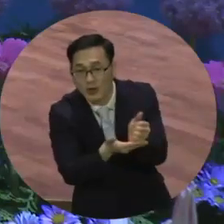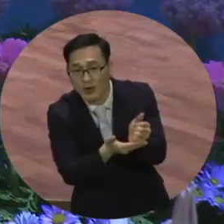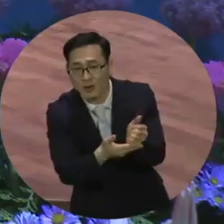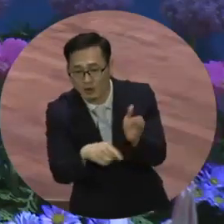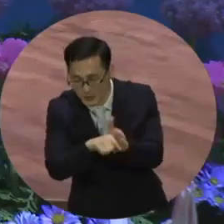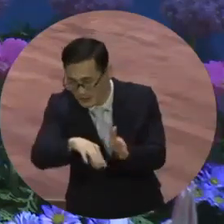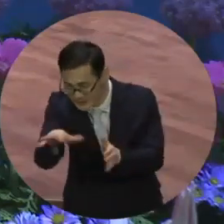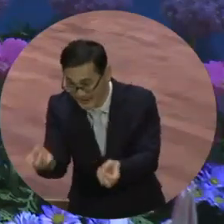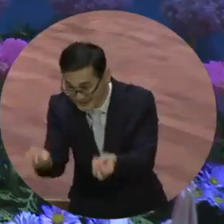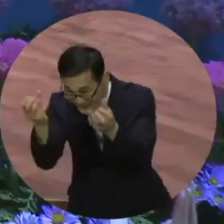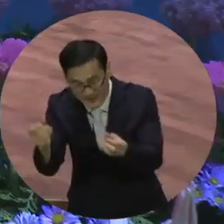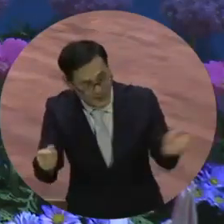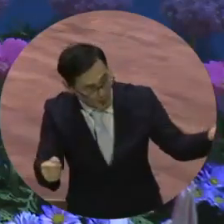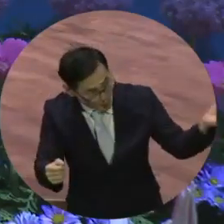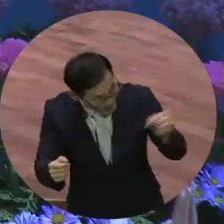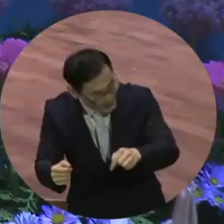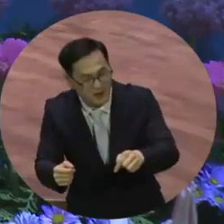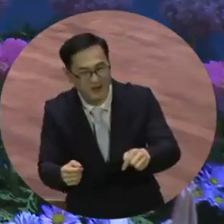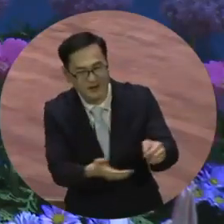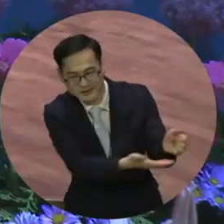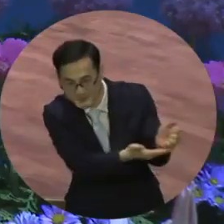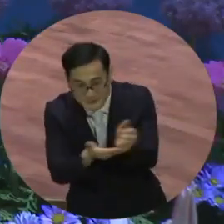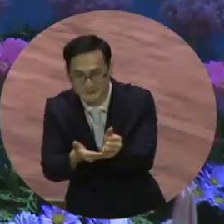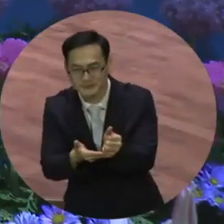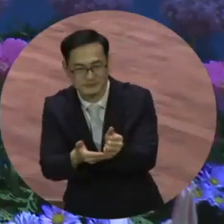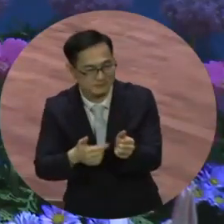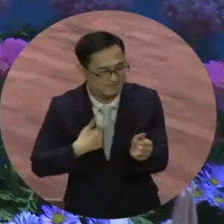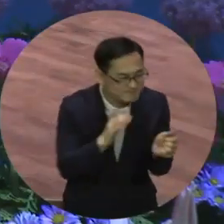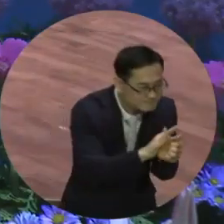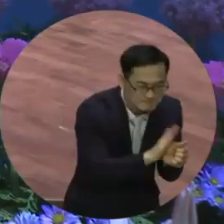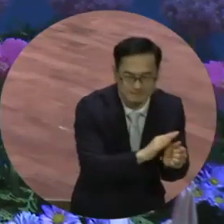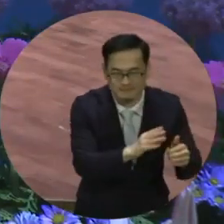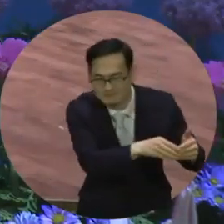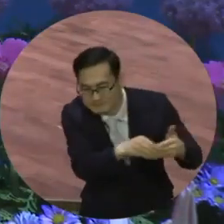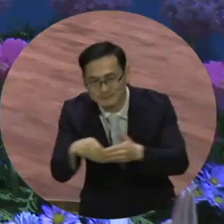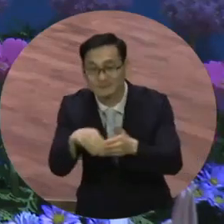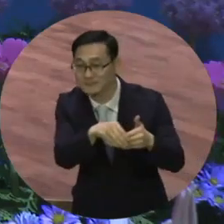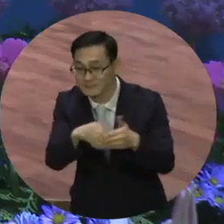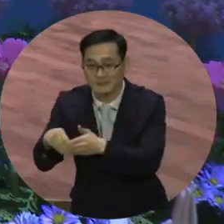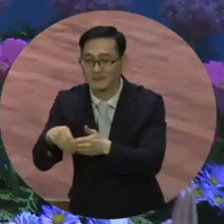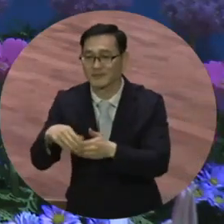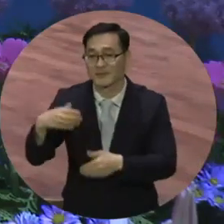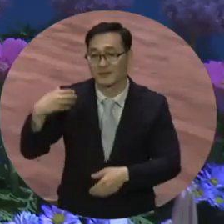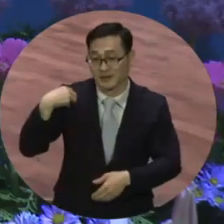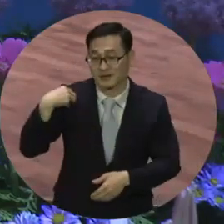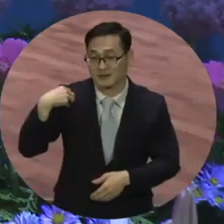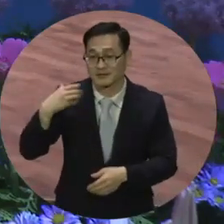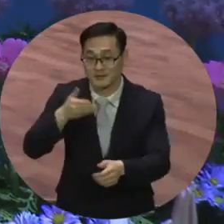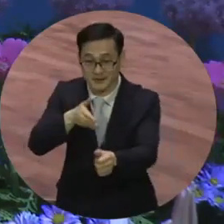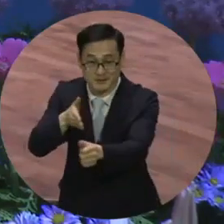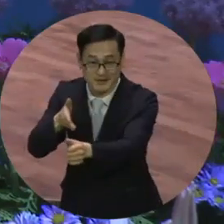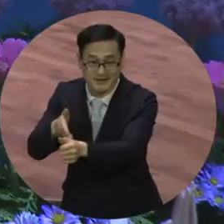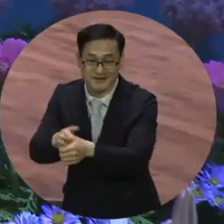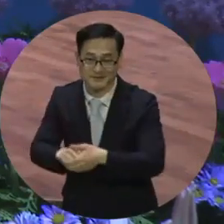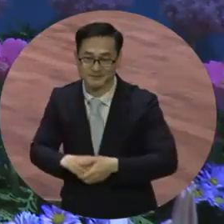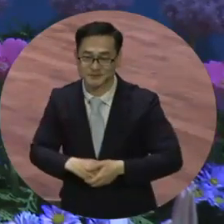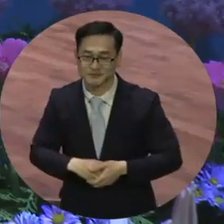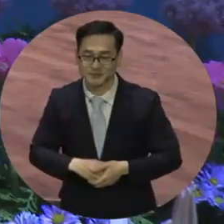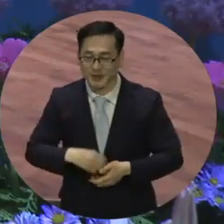행사에 구경꾼 되지 마시고 적극적으로 동참해서 하나님께서 이루시는 생명